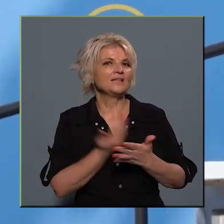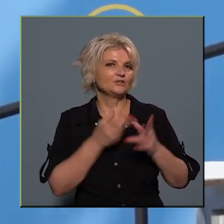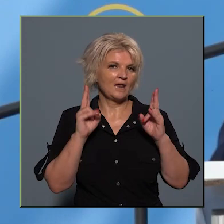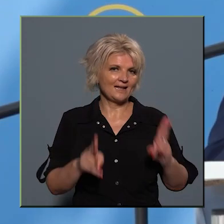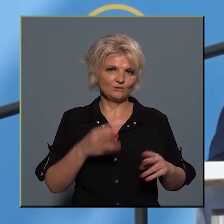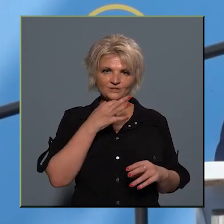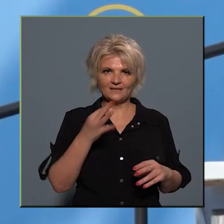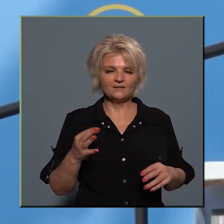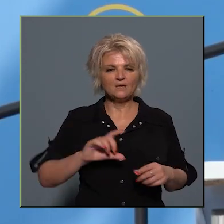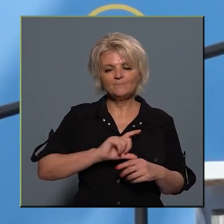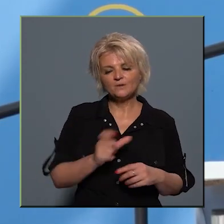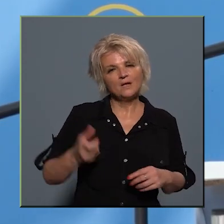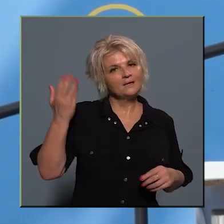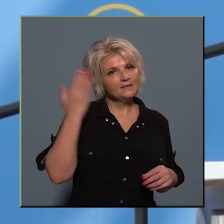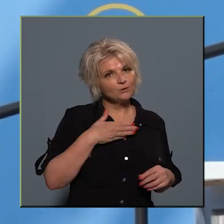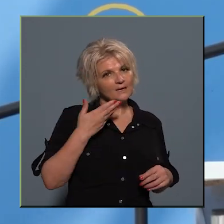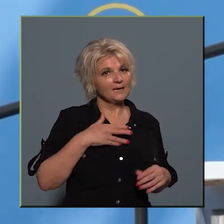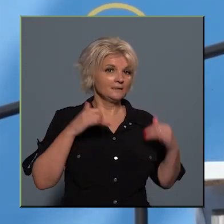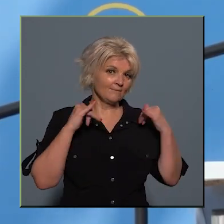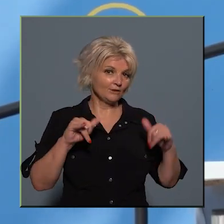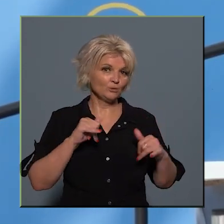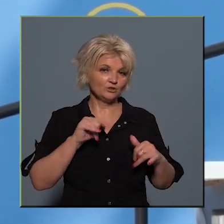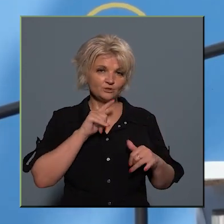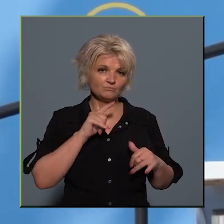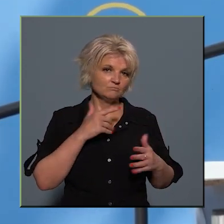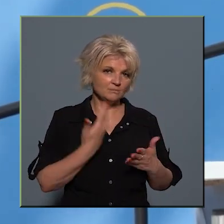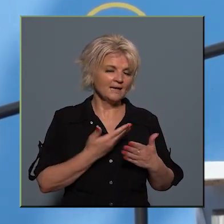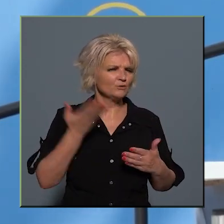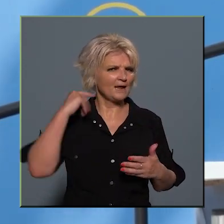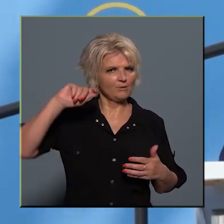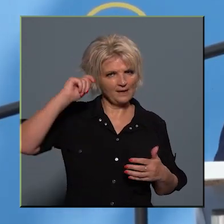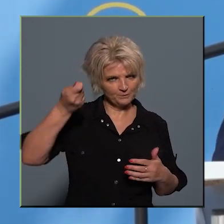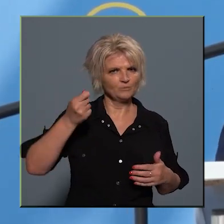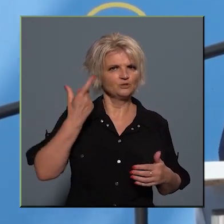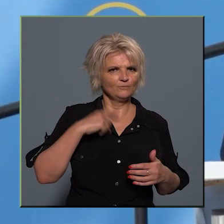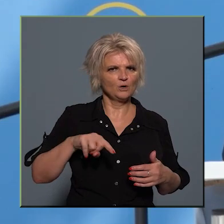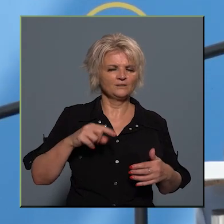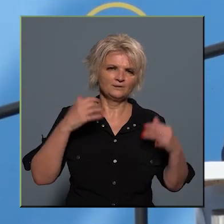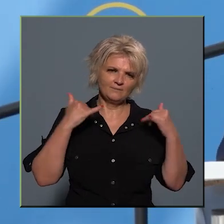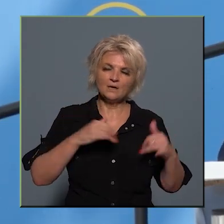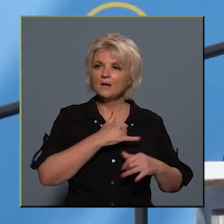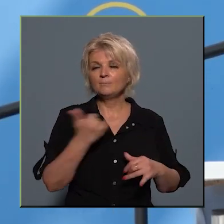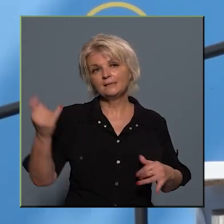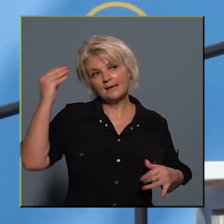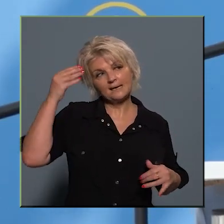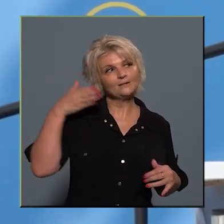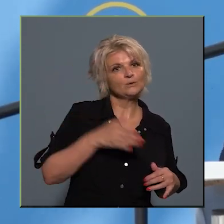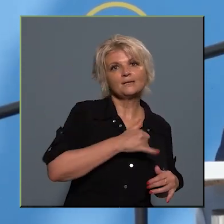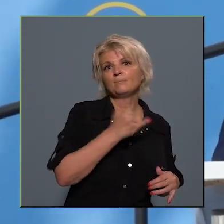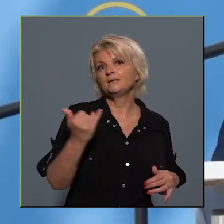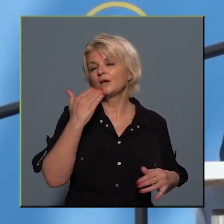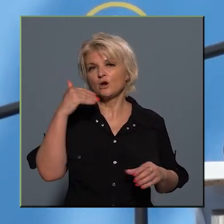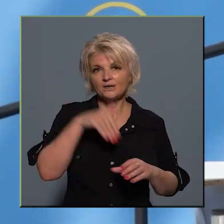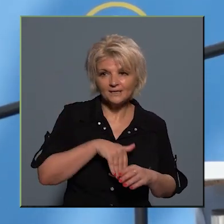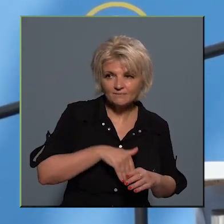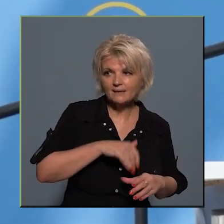Ugye mióta a hidrogén ilyen trendi lett, ugyanúgy, hogy korábban az elektromobilitás volt ilyen, mindenki ehhez ért. Mindenki ebbe szeretne részt venni, mindenki ennek a